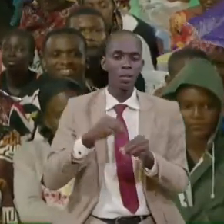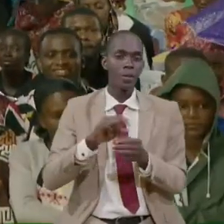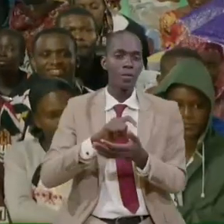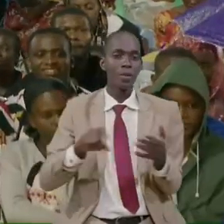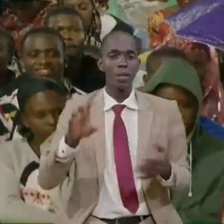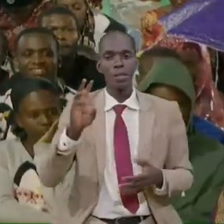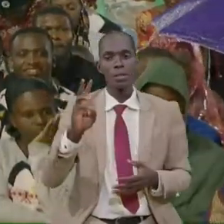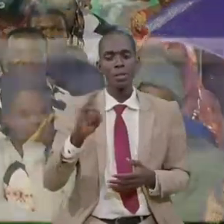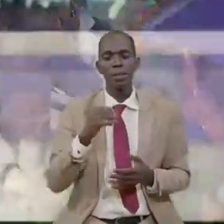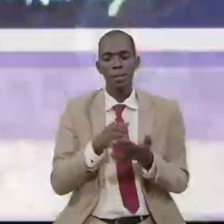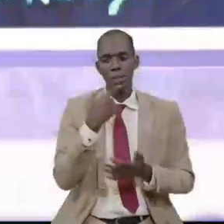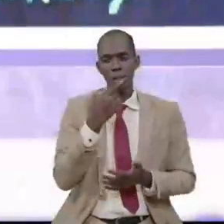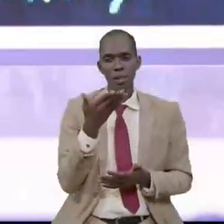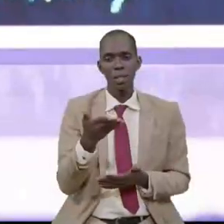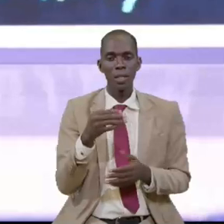dit,